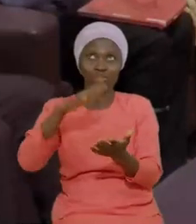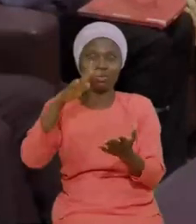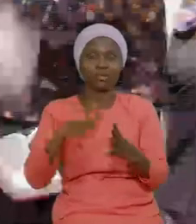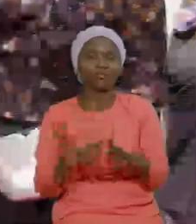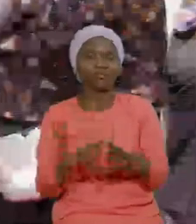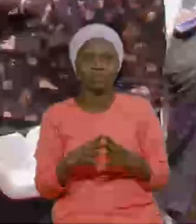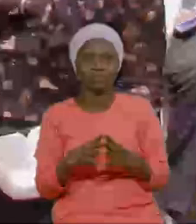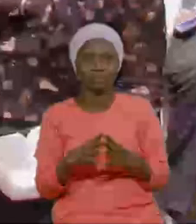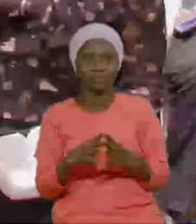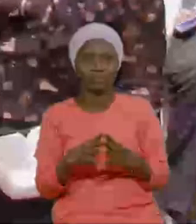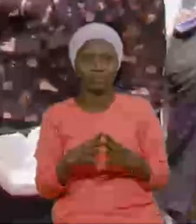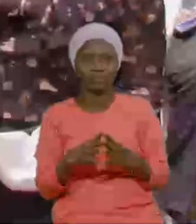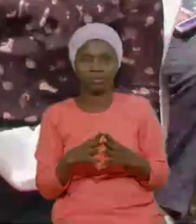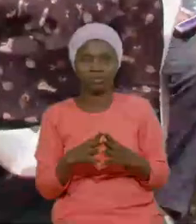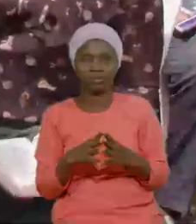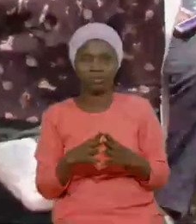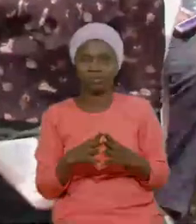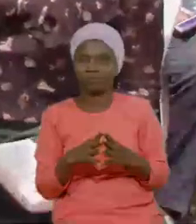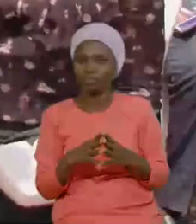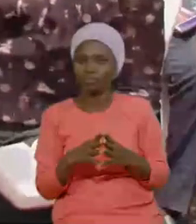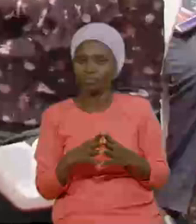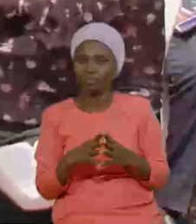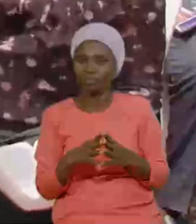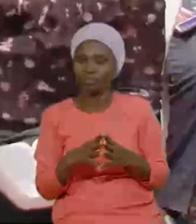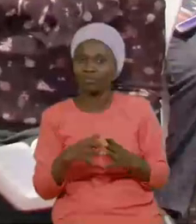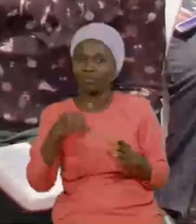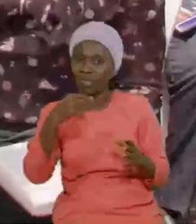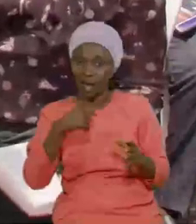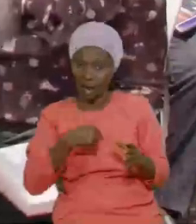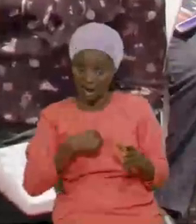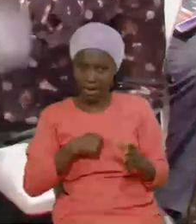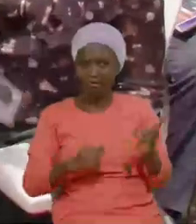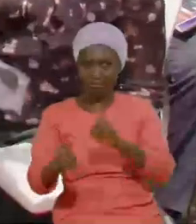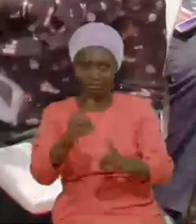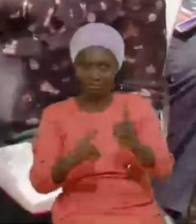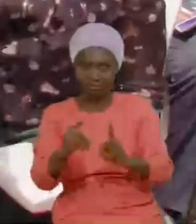Le Seigneur vous prendra de là où vous êtes et vous irez à la gloire.